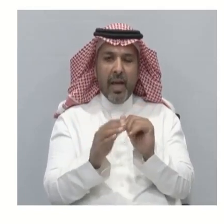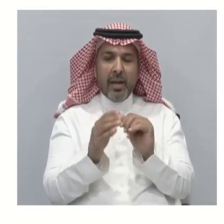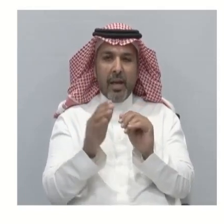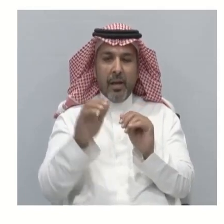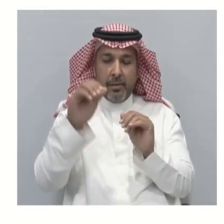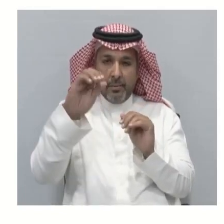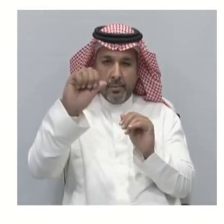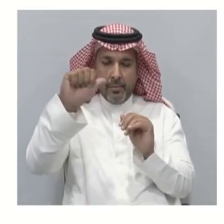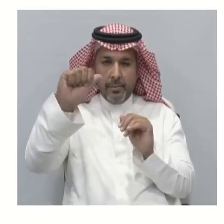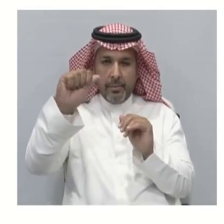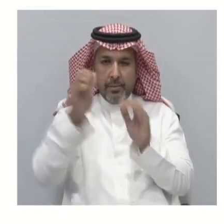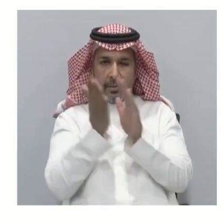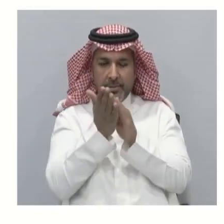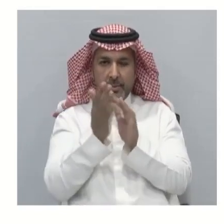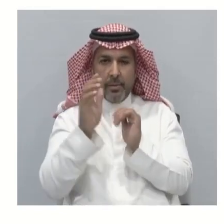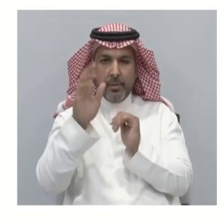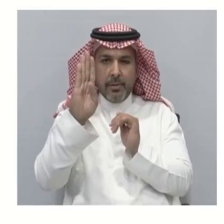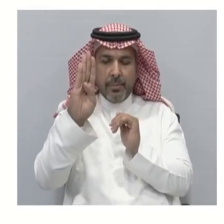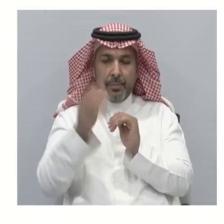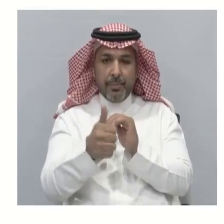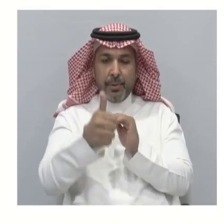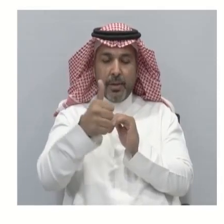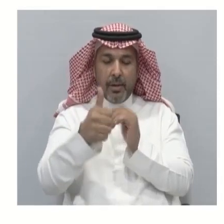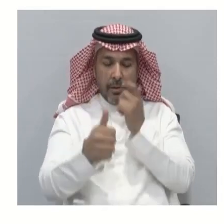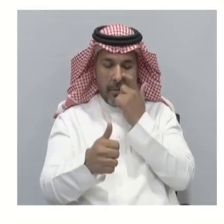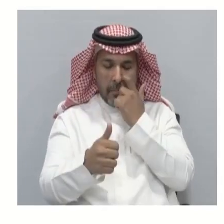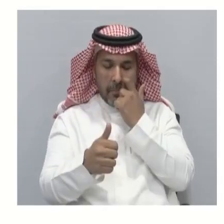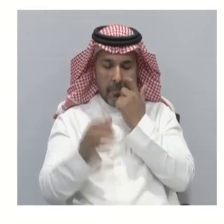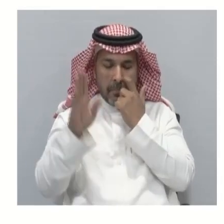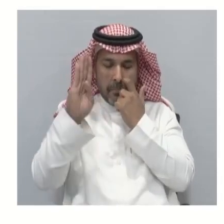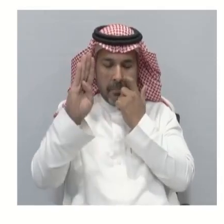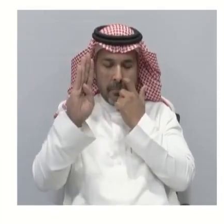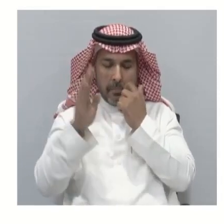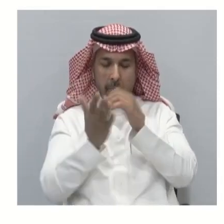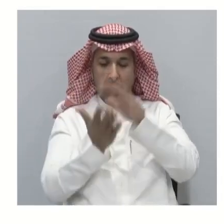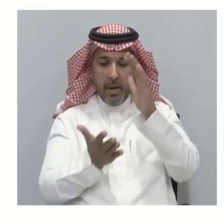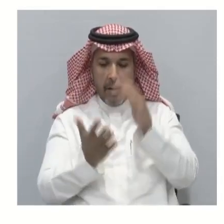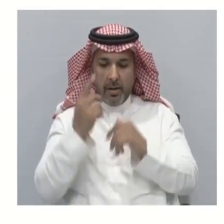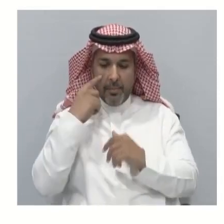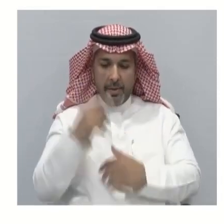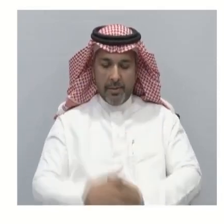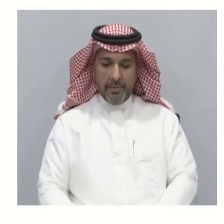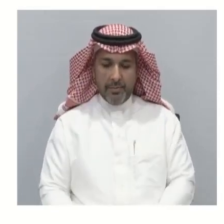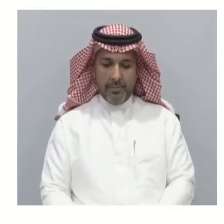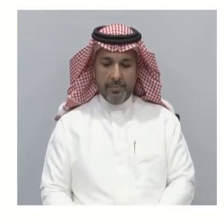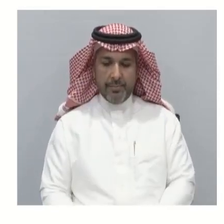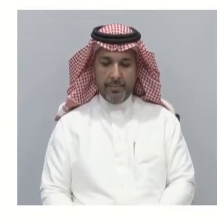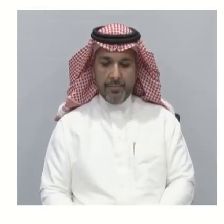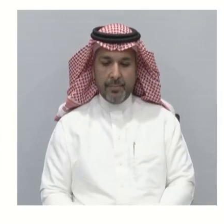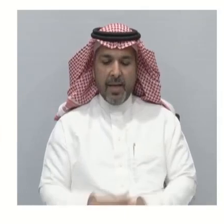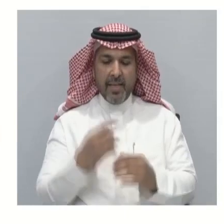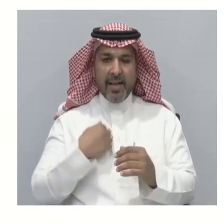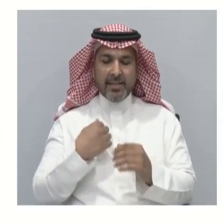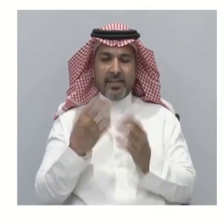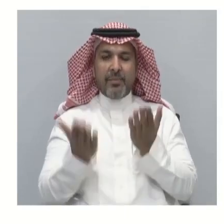اكبر من b وبي اسف اذا كان اي اقل من b و وبي اقل من سي فان اي اقل من